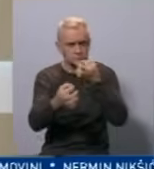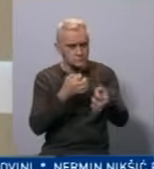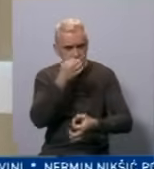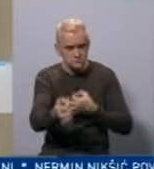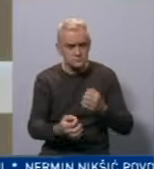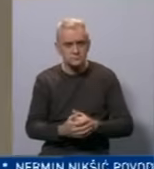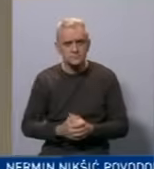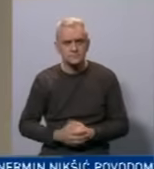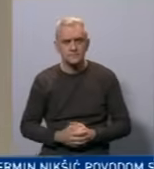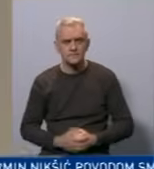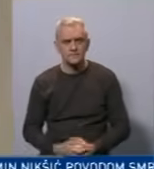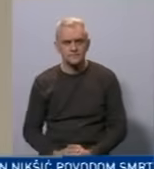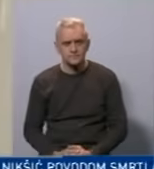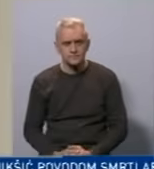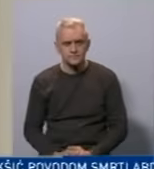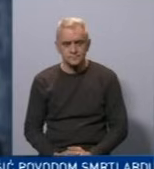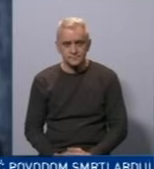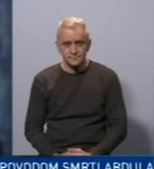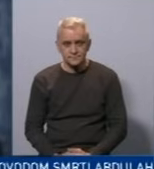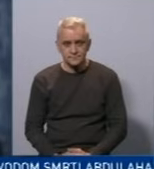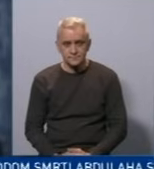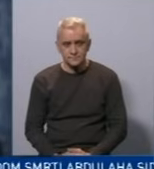istražnog komiteta.